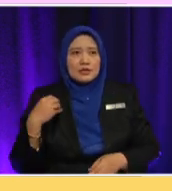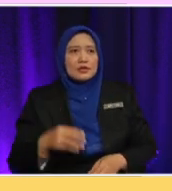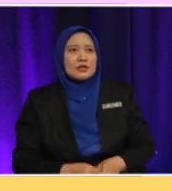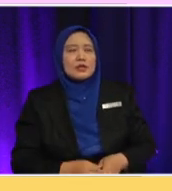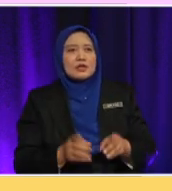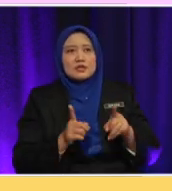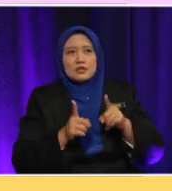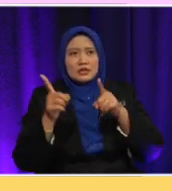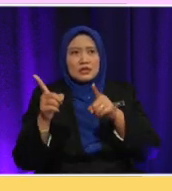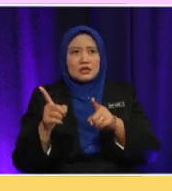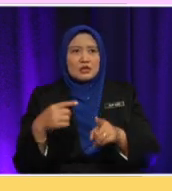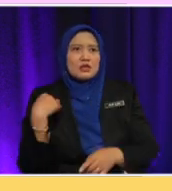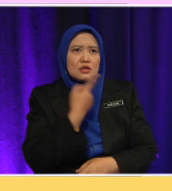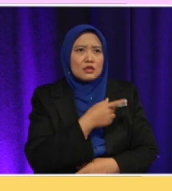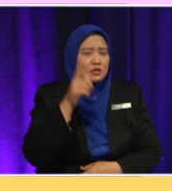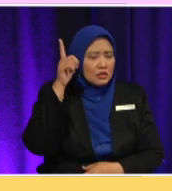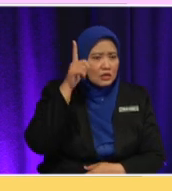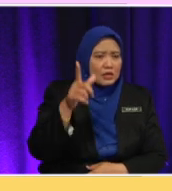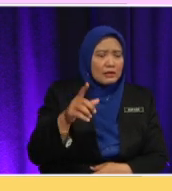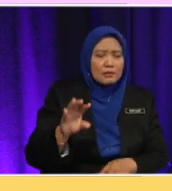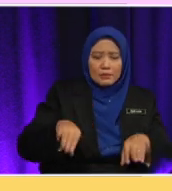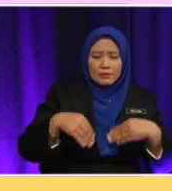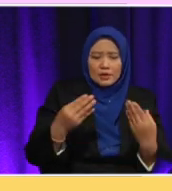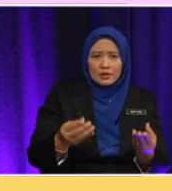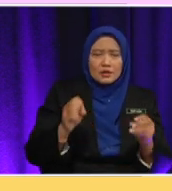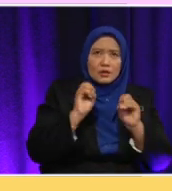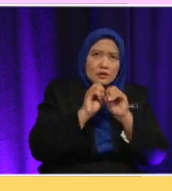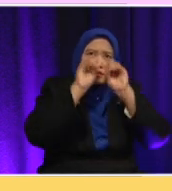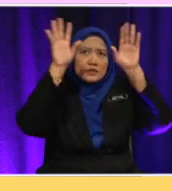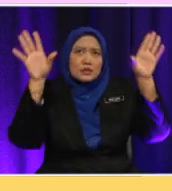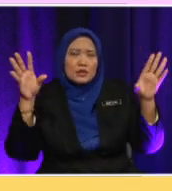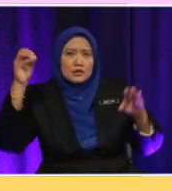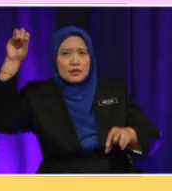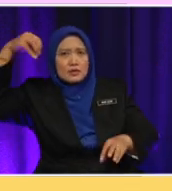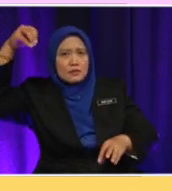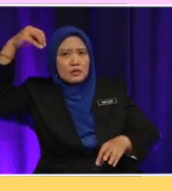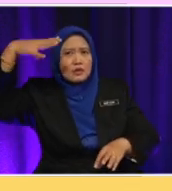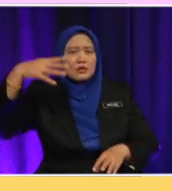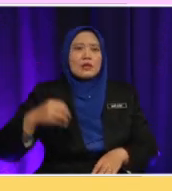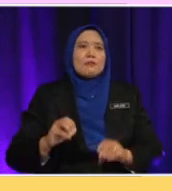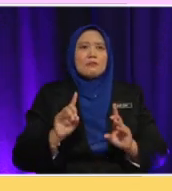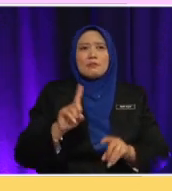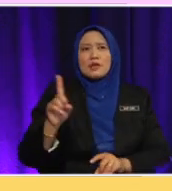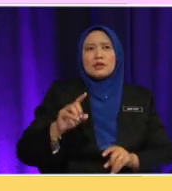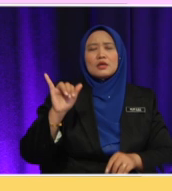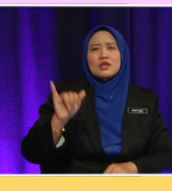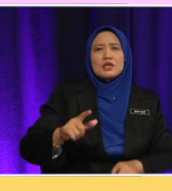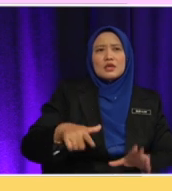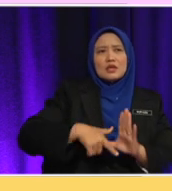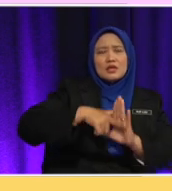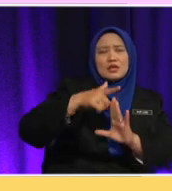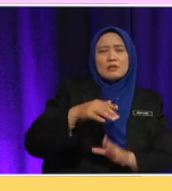kecerahan mental tersebut dan berita kita pilih satu yang mana yang lebih baik jadi kita tidak minta